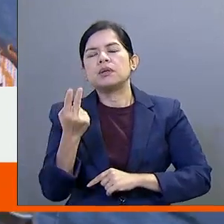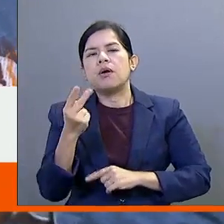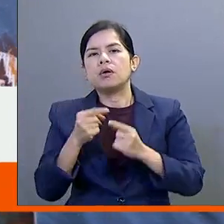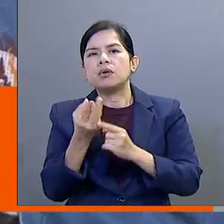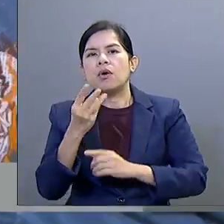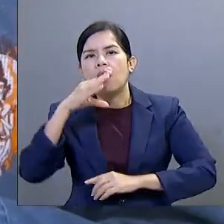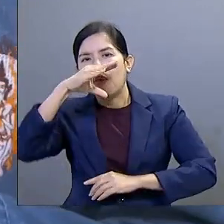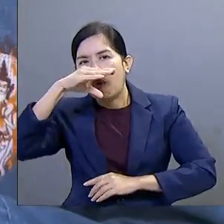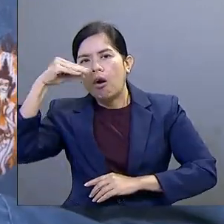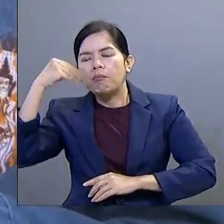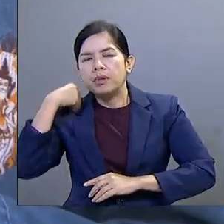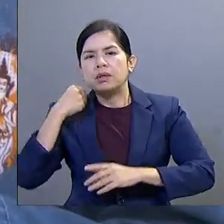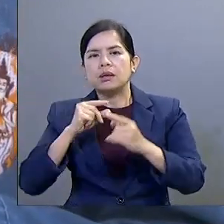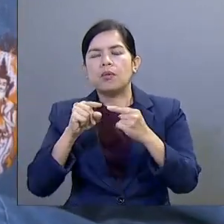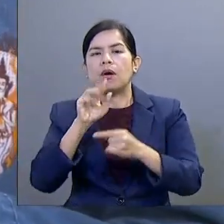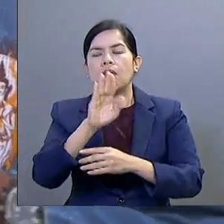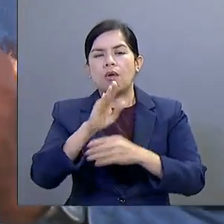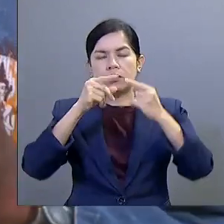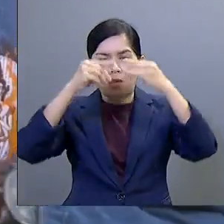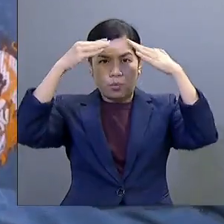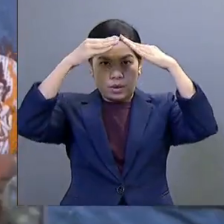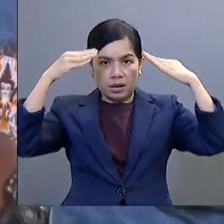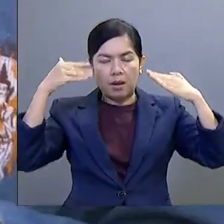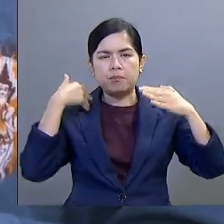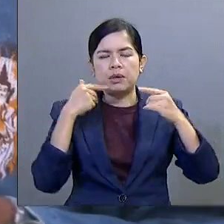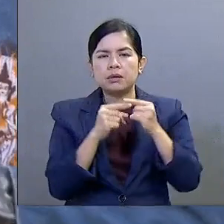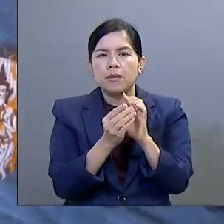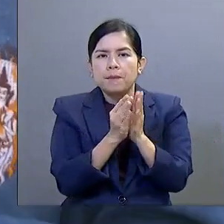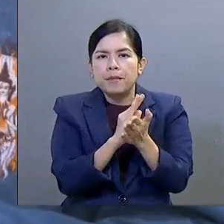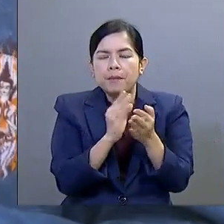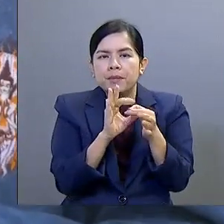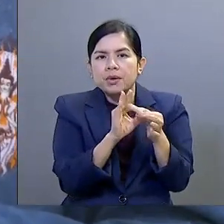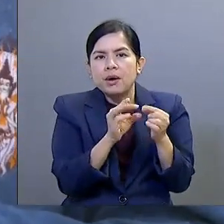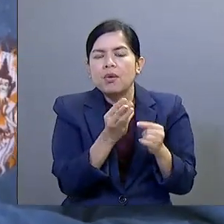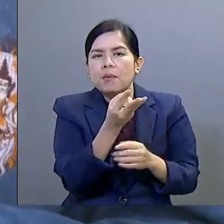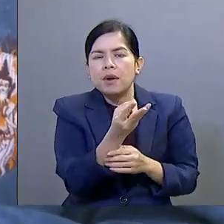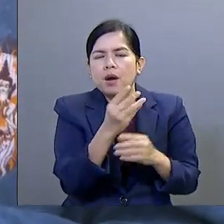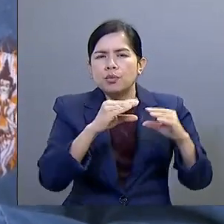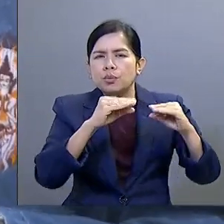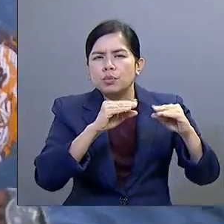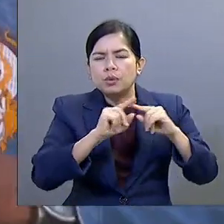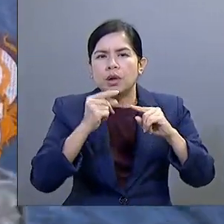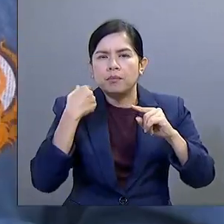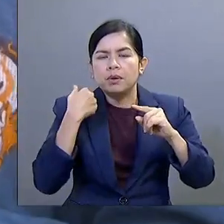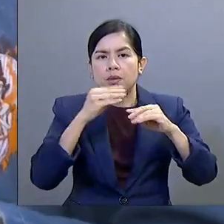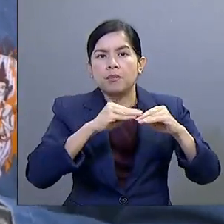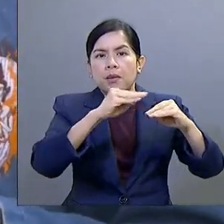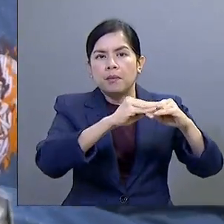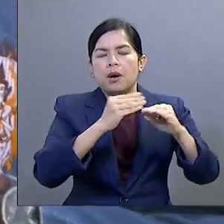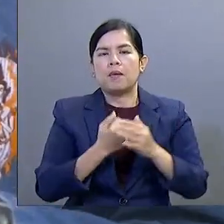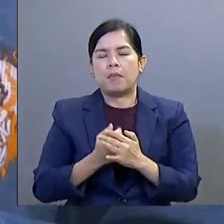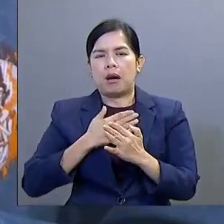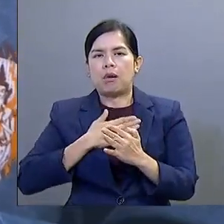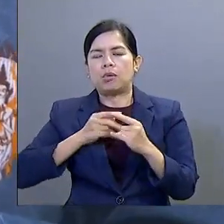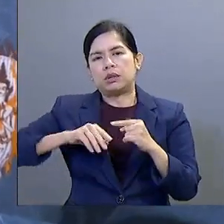กข้าวจัสมินพันธุ์ต่างๆออกมาเนี่ยเขาก็เราเพิ่งจะเริ่มกระตือรือร้นมีกข.79ก